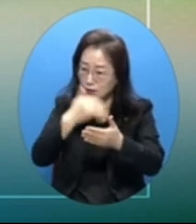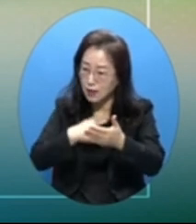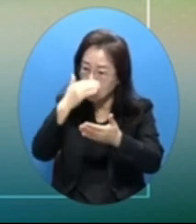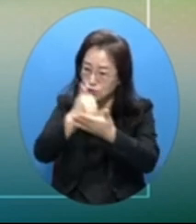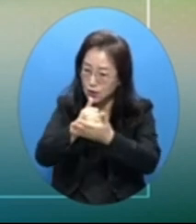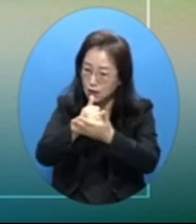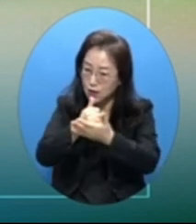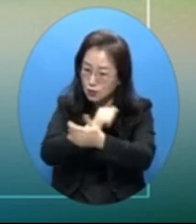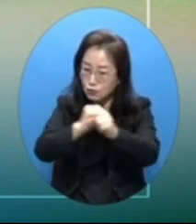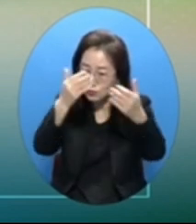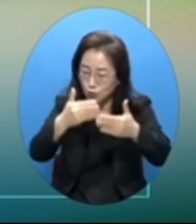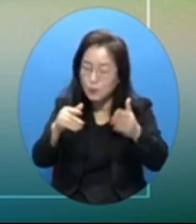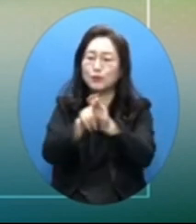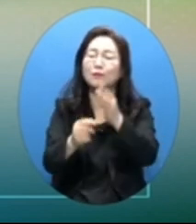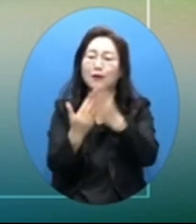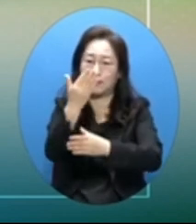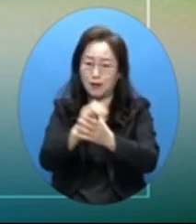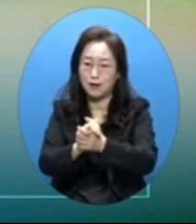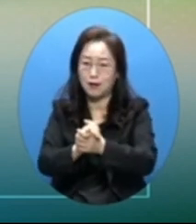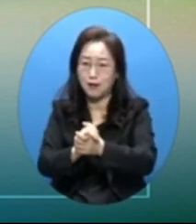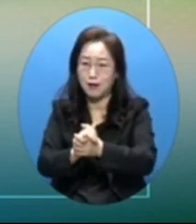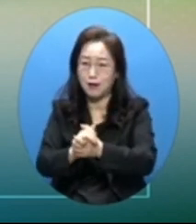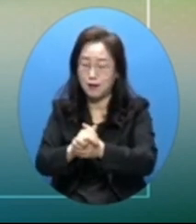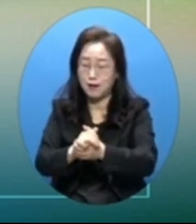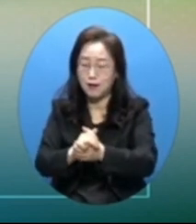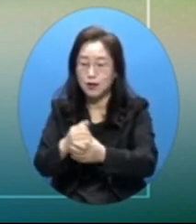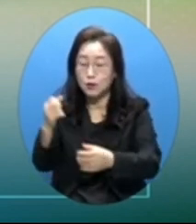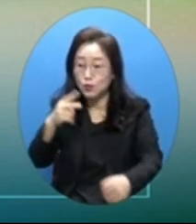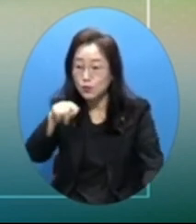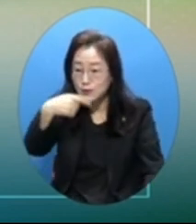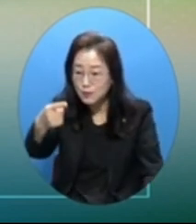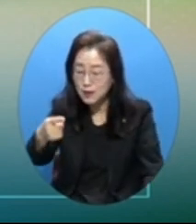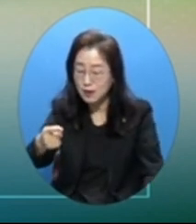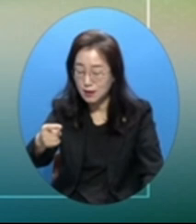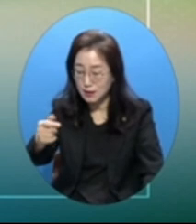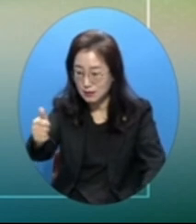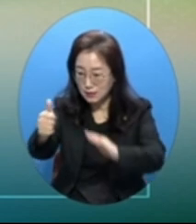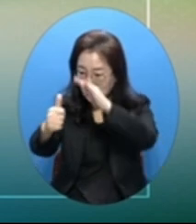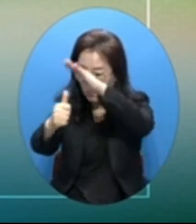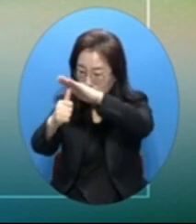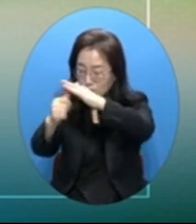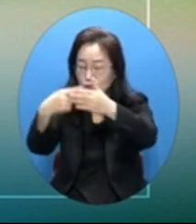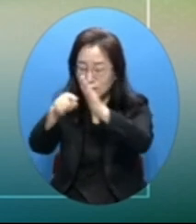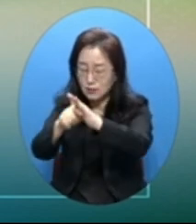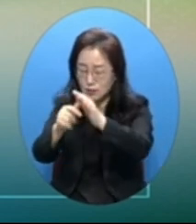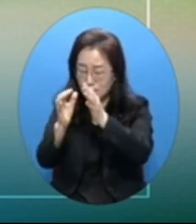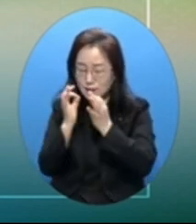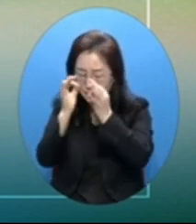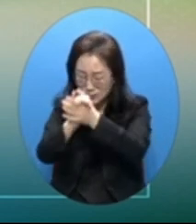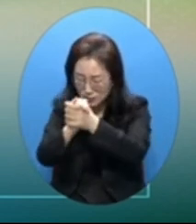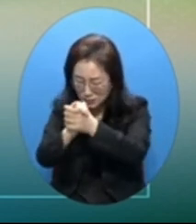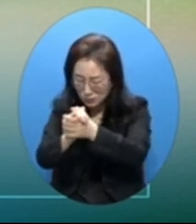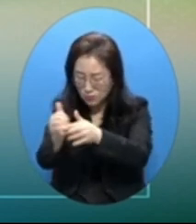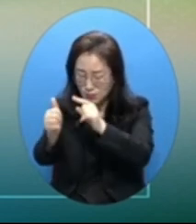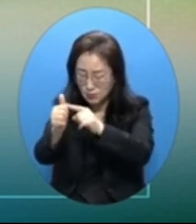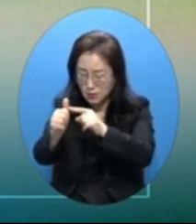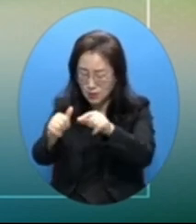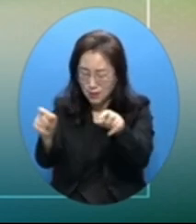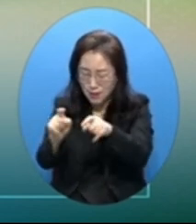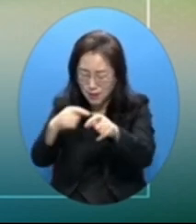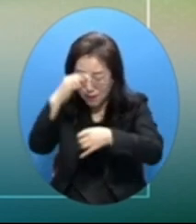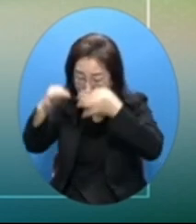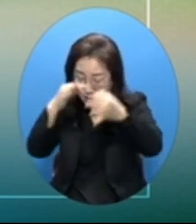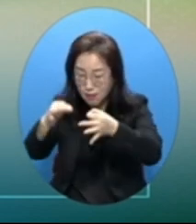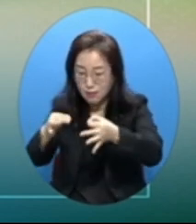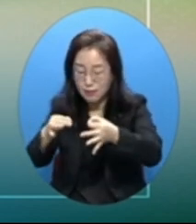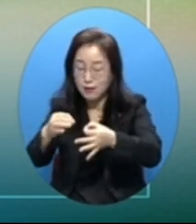용서해 주었음을 믿게 되었다 먼저 자기들이 구원을 받았습니다 그리고 나는 그 청년을 위해 간절히 기도하였다 두려움에 울부짖던 청년은 내가